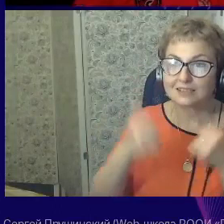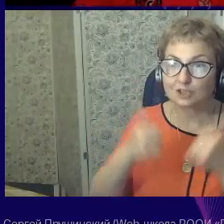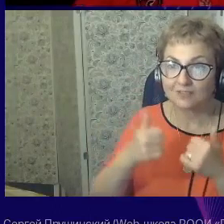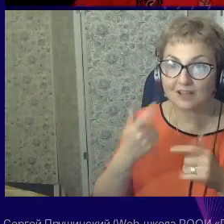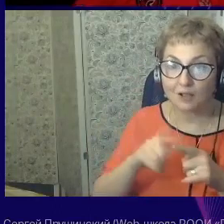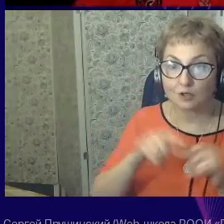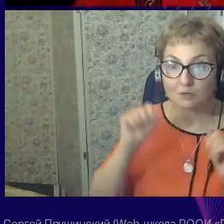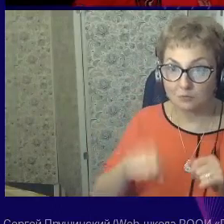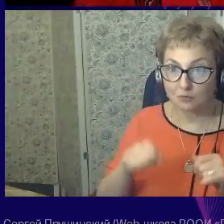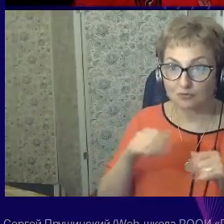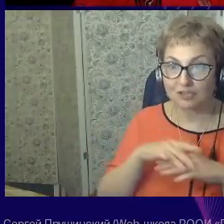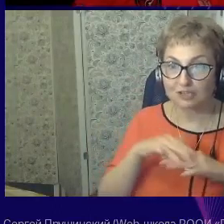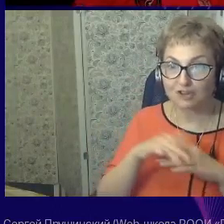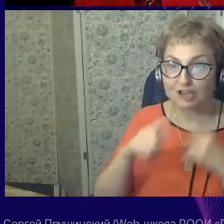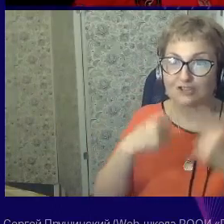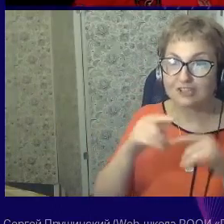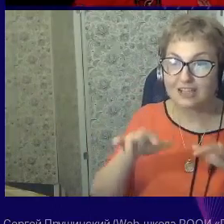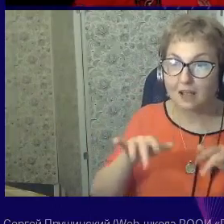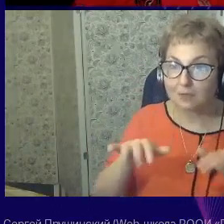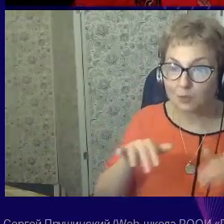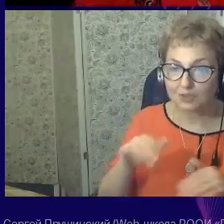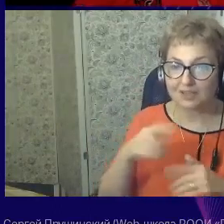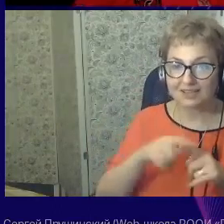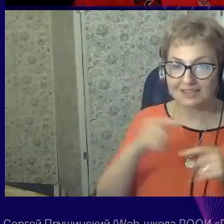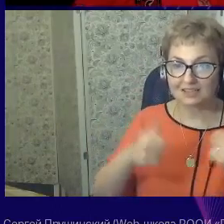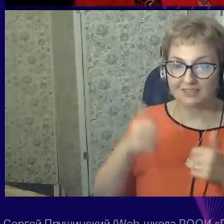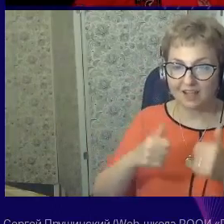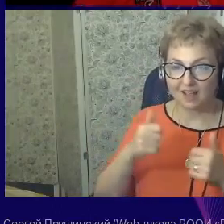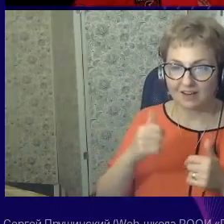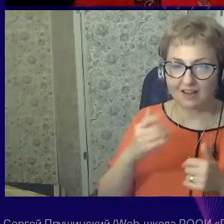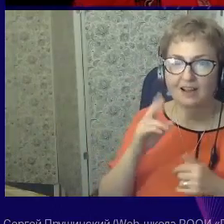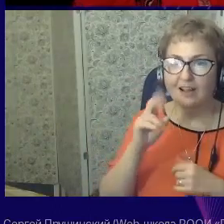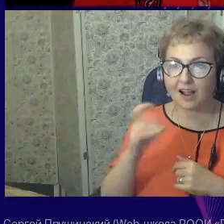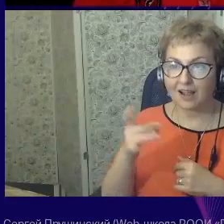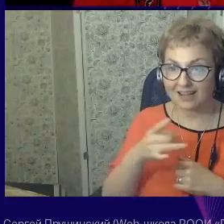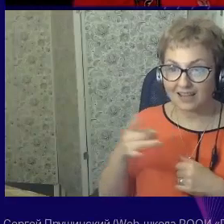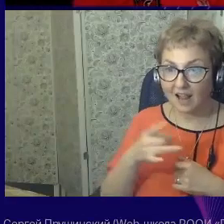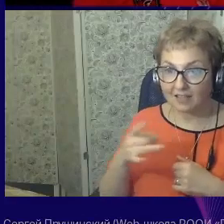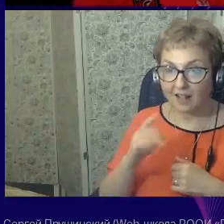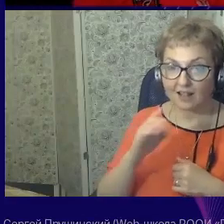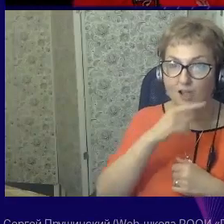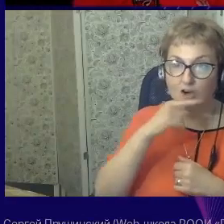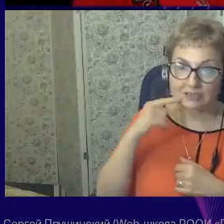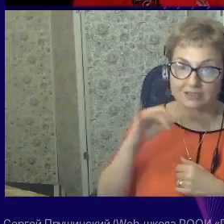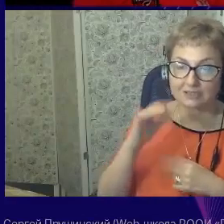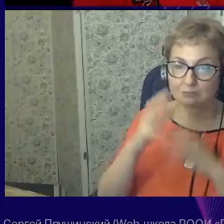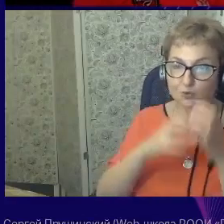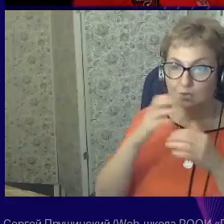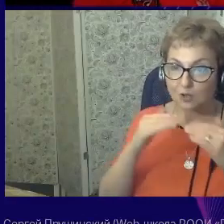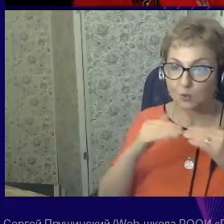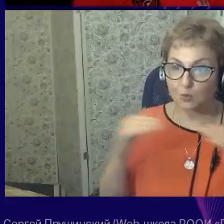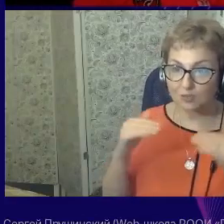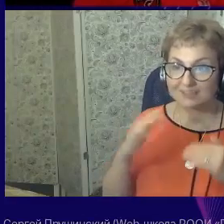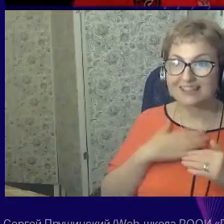соревнования, которые можно решать через компьютер. И соревнования эти проводятся как на региональных, на российском и на международном